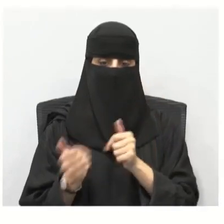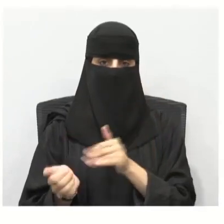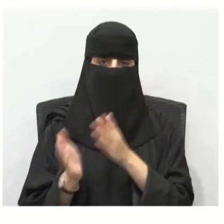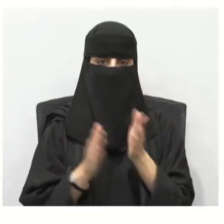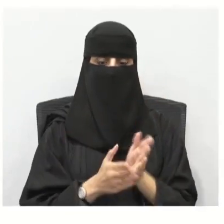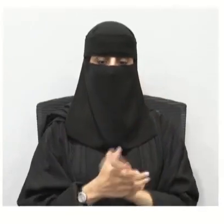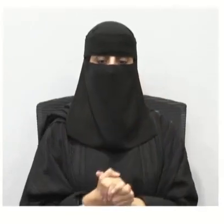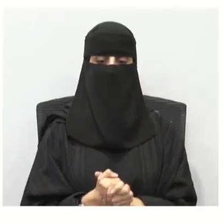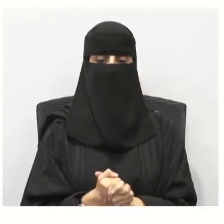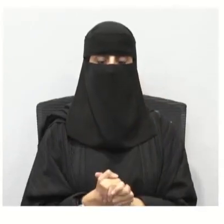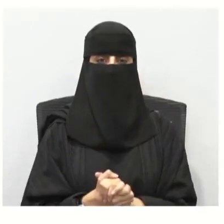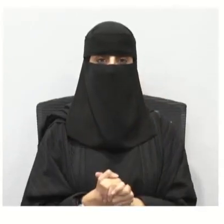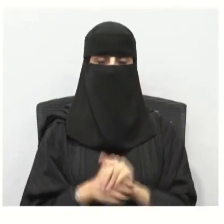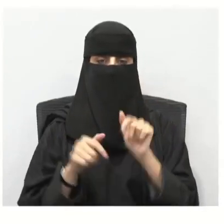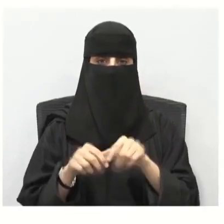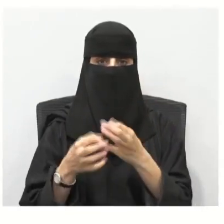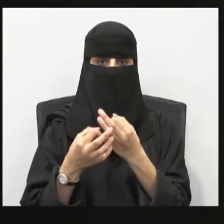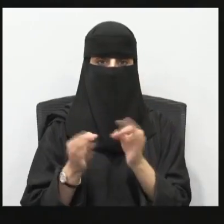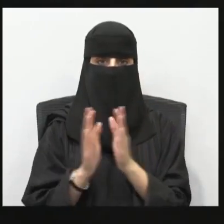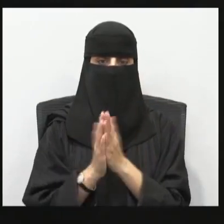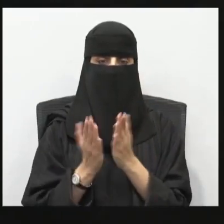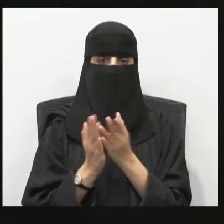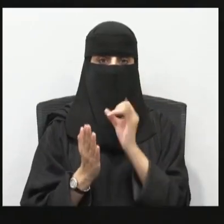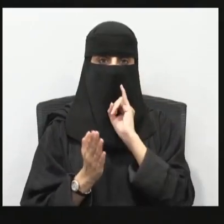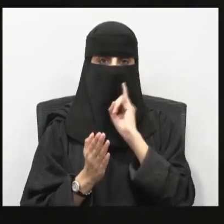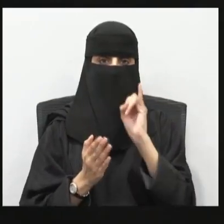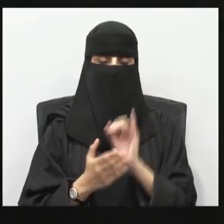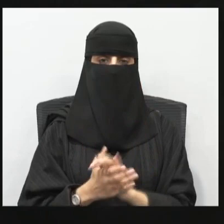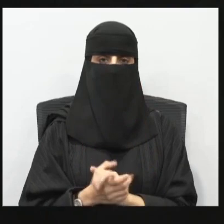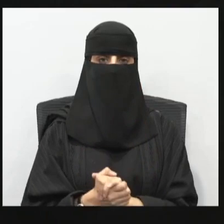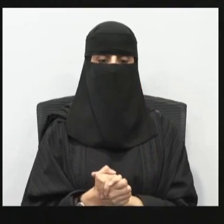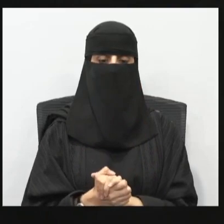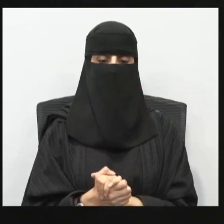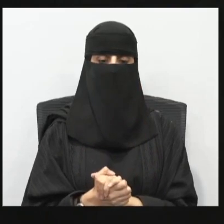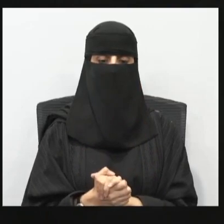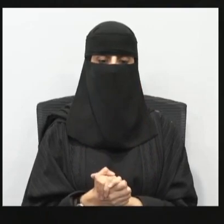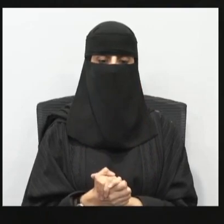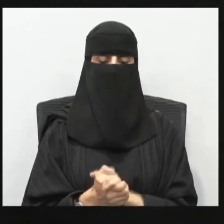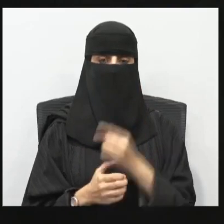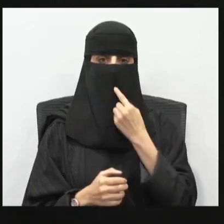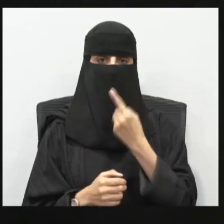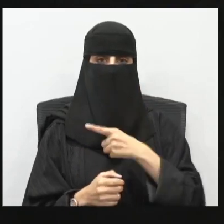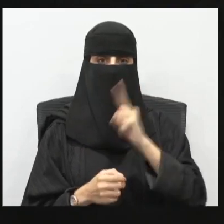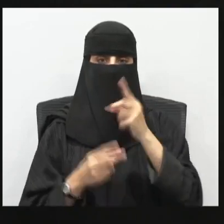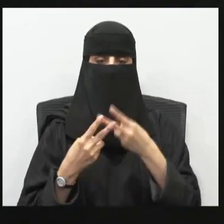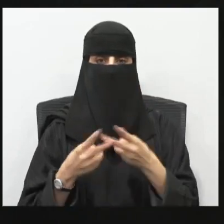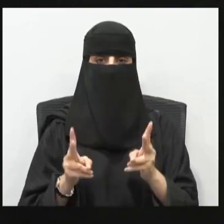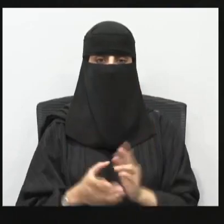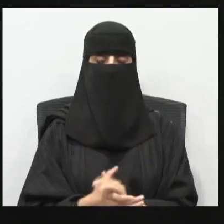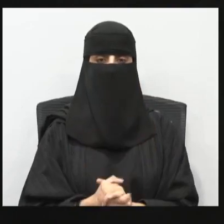الاهداف الان اصدقائي نفتح دفتر الاملاء وبسم الله